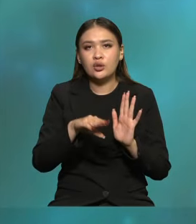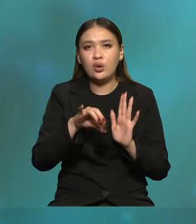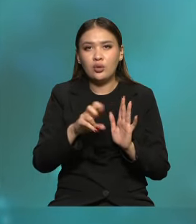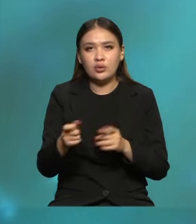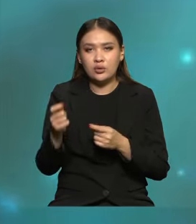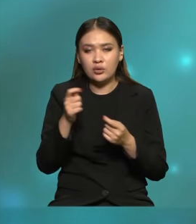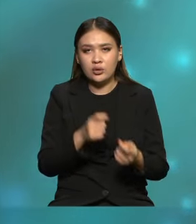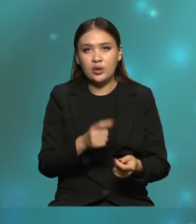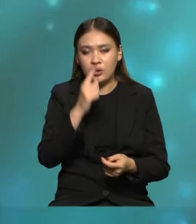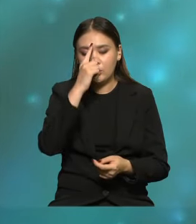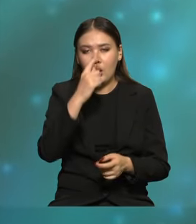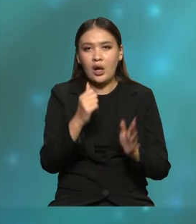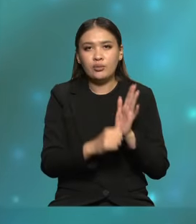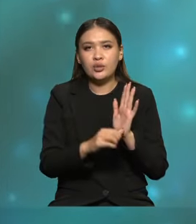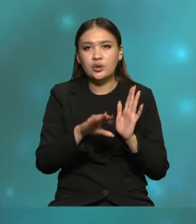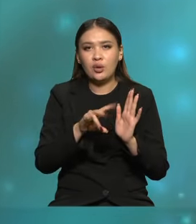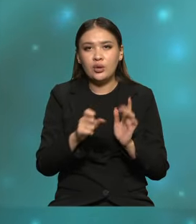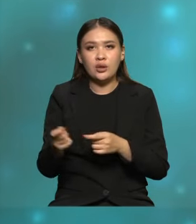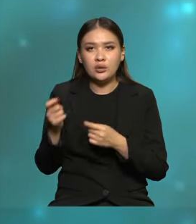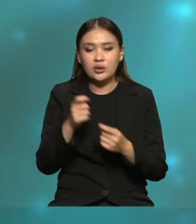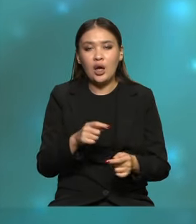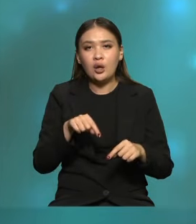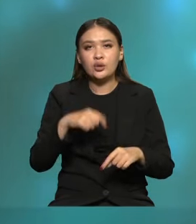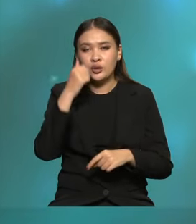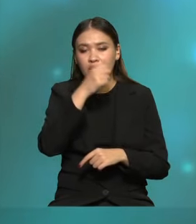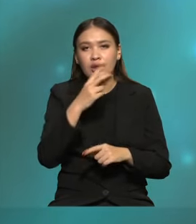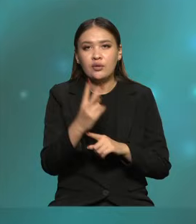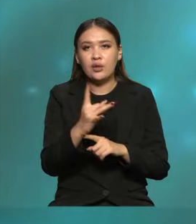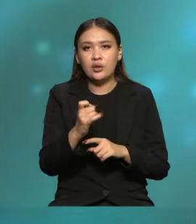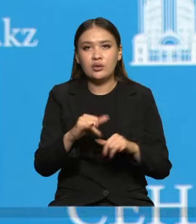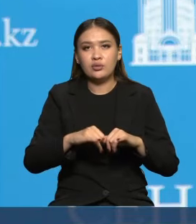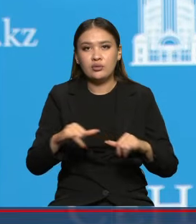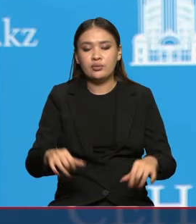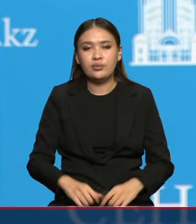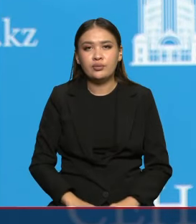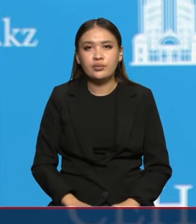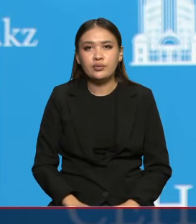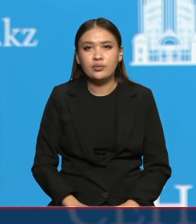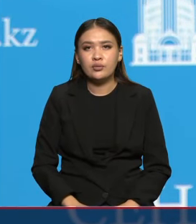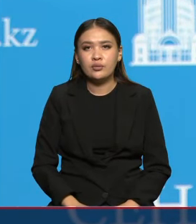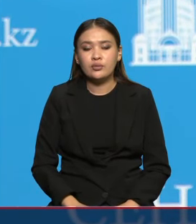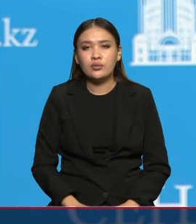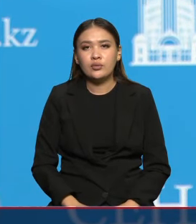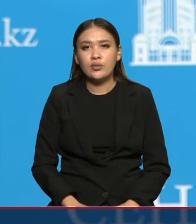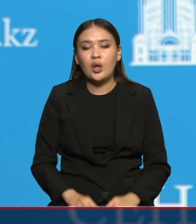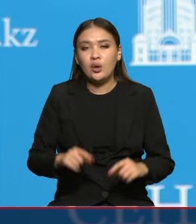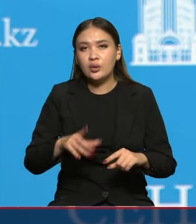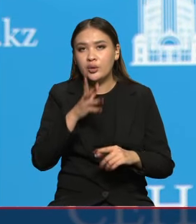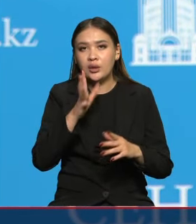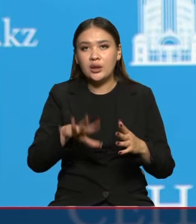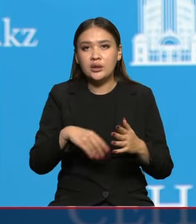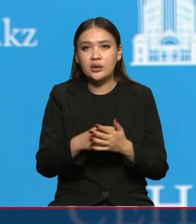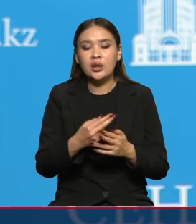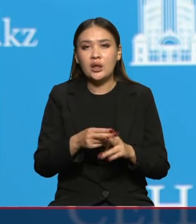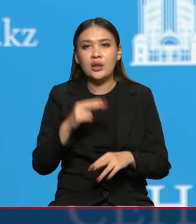1,7 долларға 60 тонна киім жеткізілген. Бұл жылдағыдан 2,5 есе көп. На самом деле они увеличили экспорт. Осы уақытқа дейін Қытай